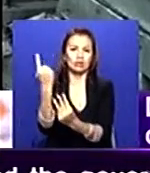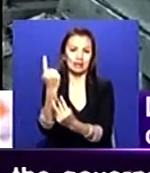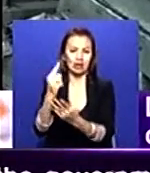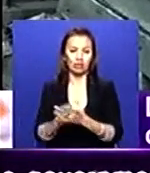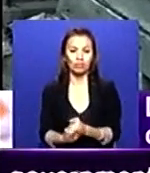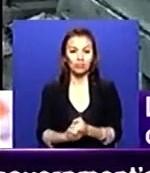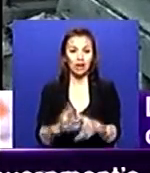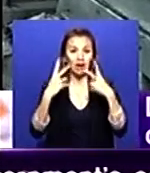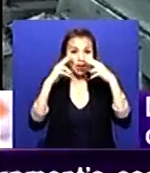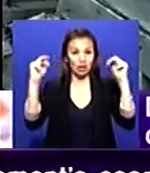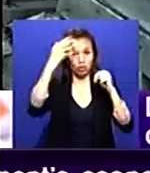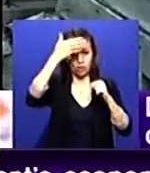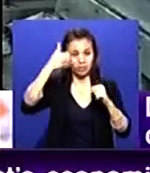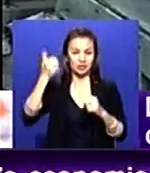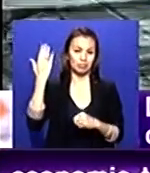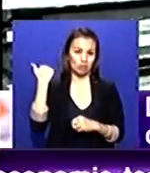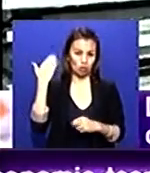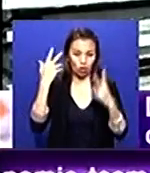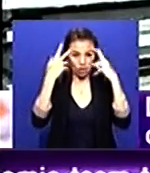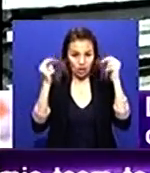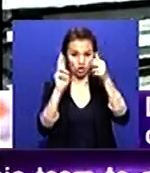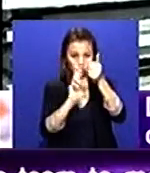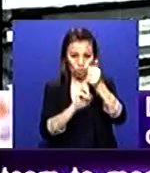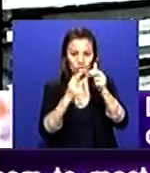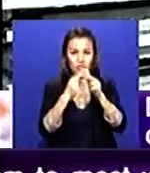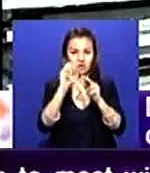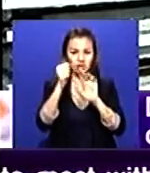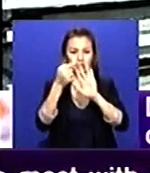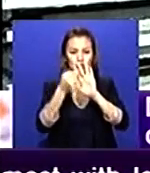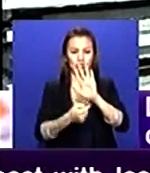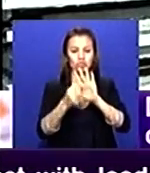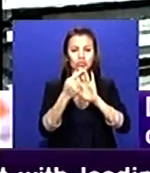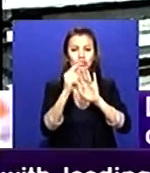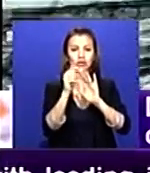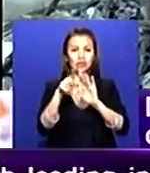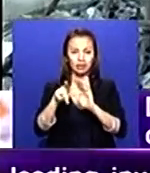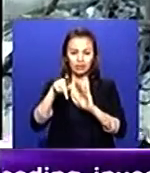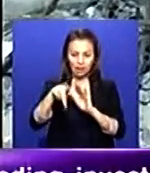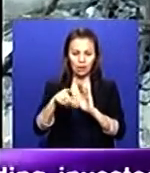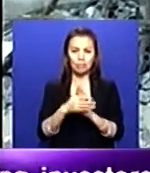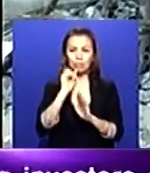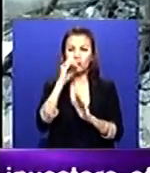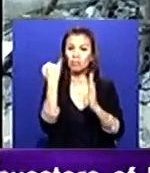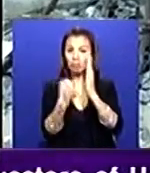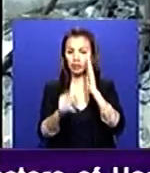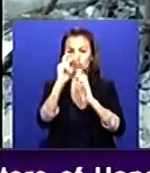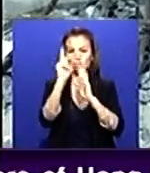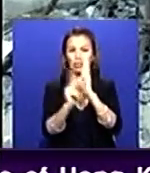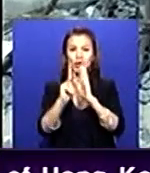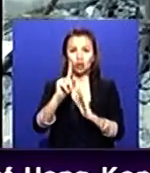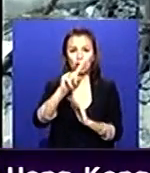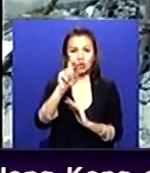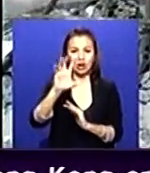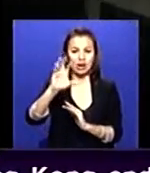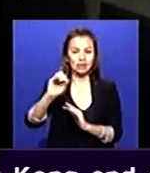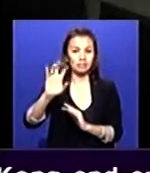รณอดีตรองนายกรัฐมนตรีมีความผิดตามมาตรา157และพ.ร.บ.หัวประมูลด้วยซึ่ง DSI จะเตรียมส